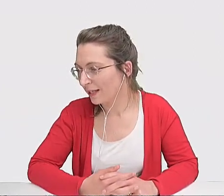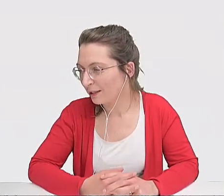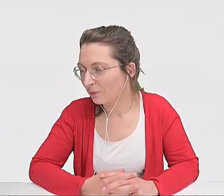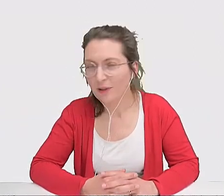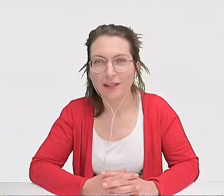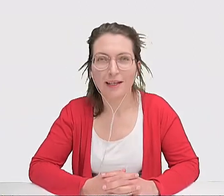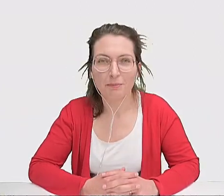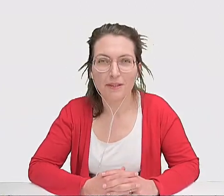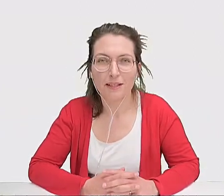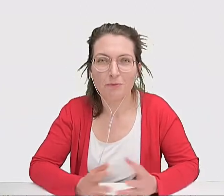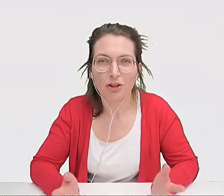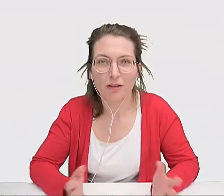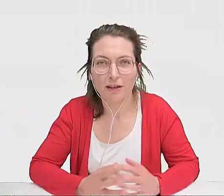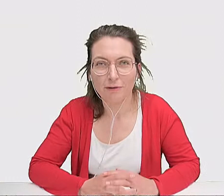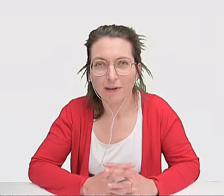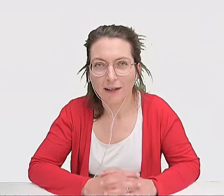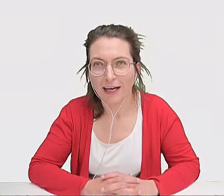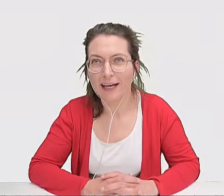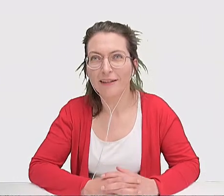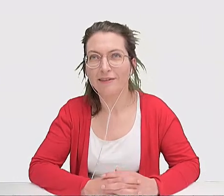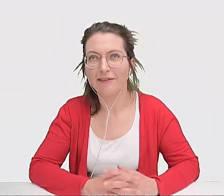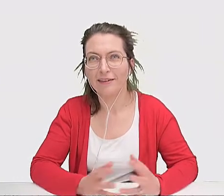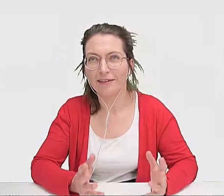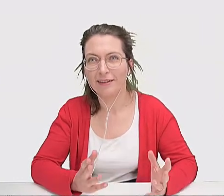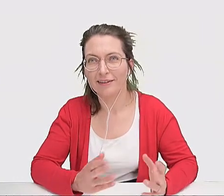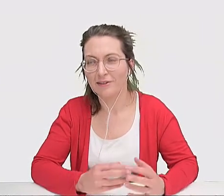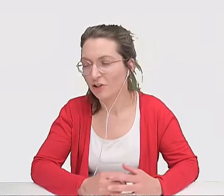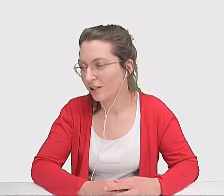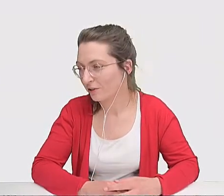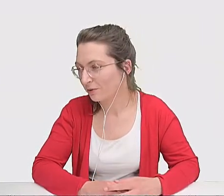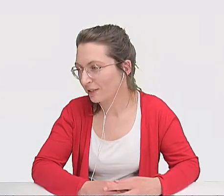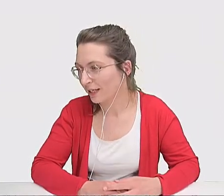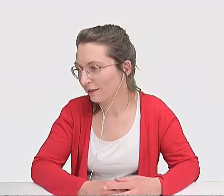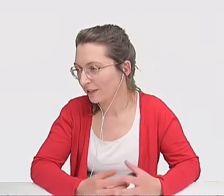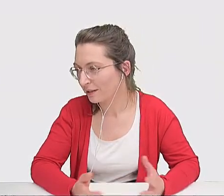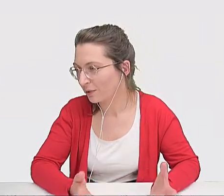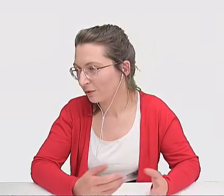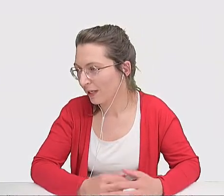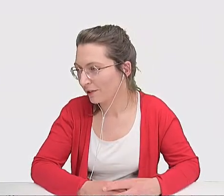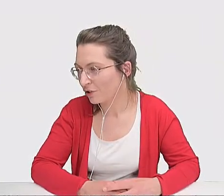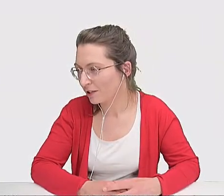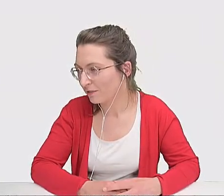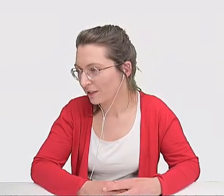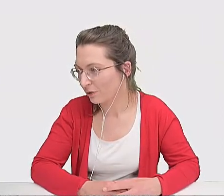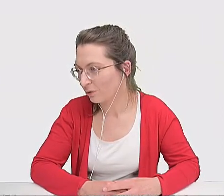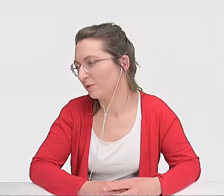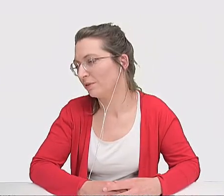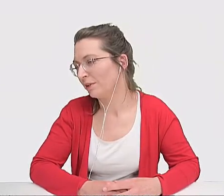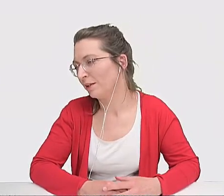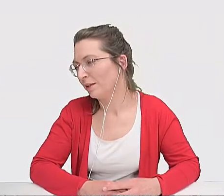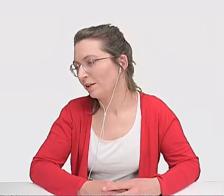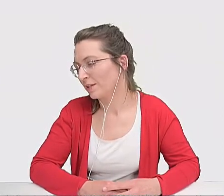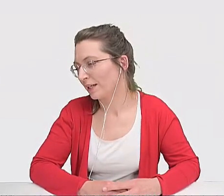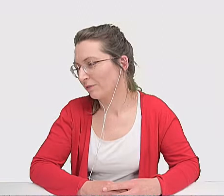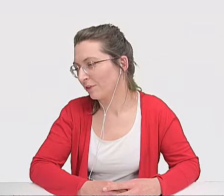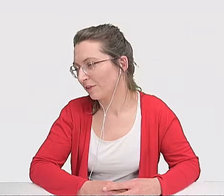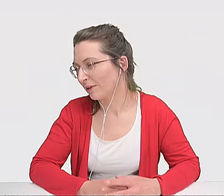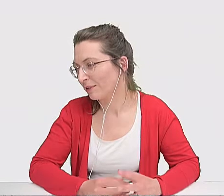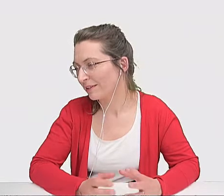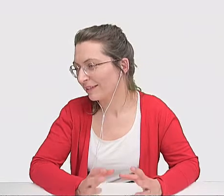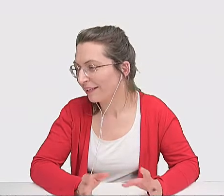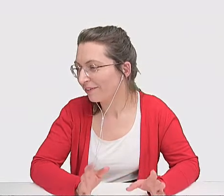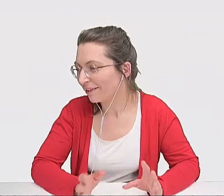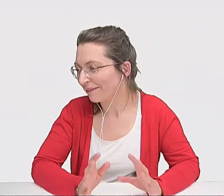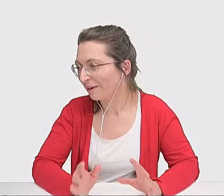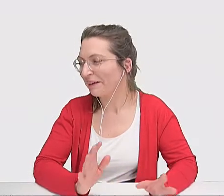eigentlich nur eine Möglichkeit, mit seinem Stock auf eins dieser Schilder zu zeigen. Weil es gibt auch nur ein Schild, was nach unten gezeigt wird. Genau.